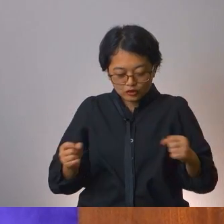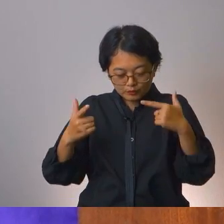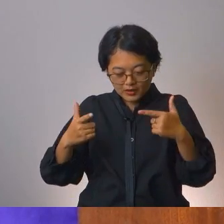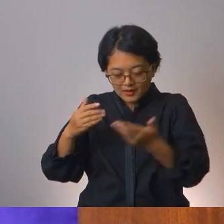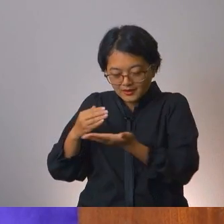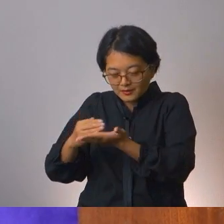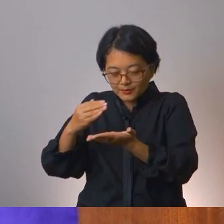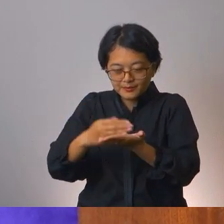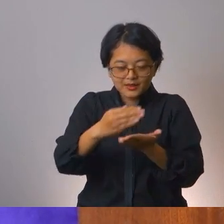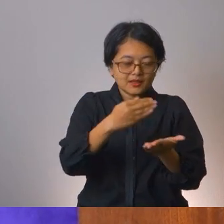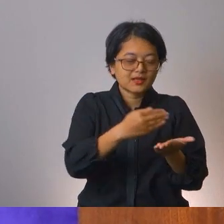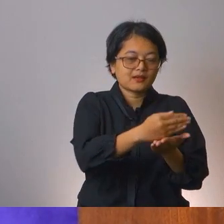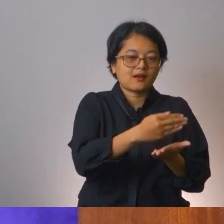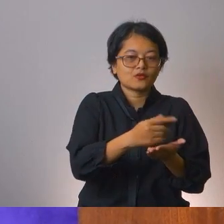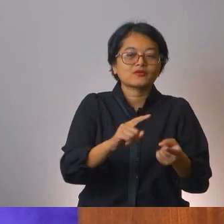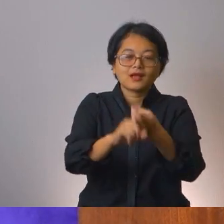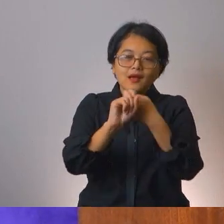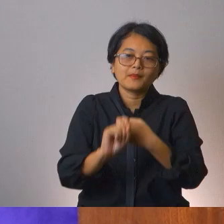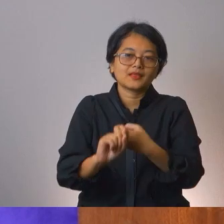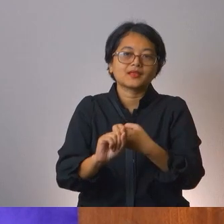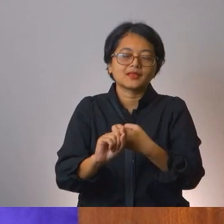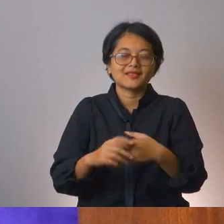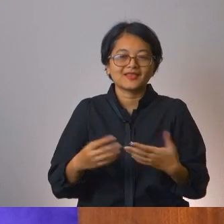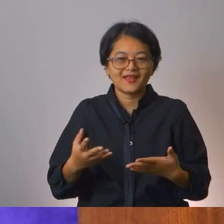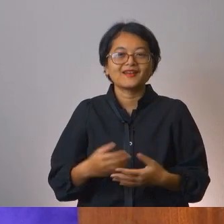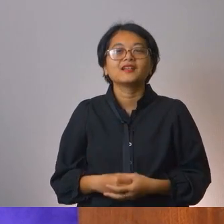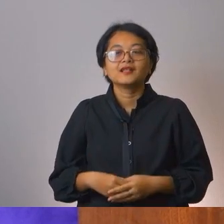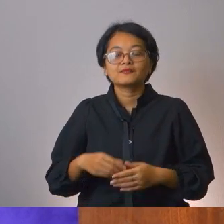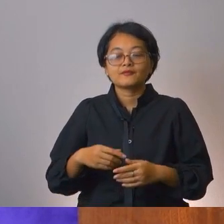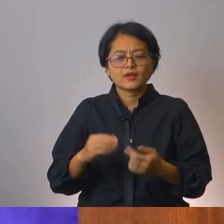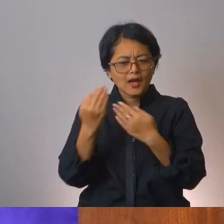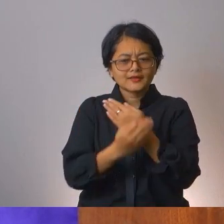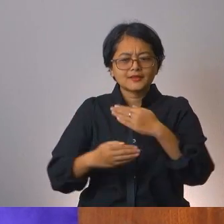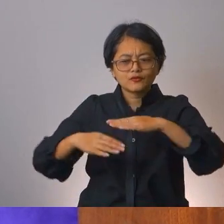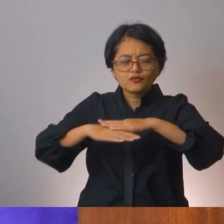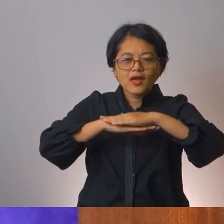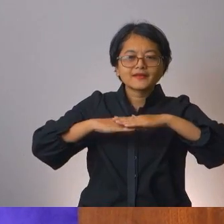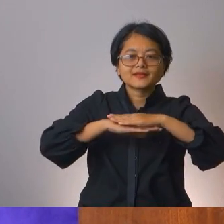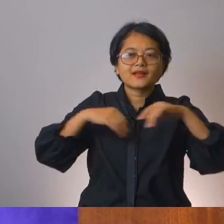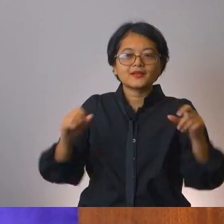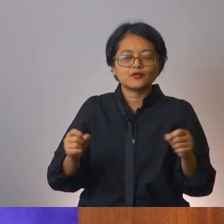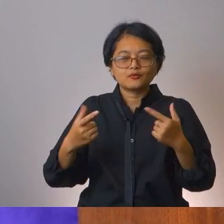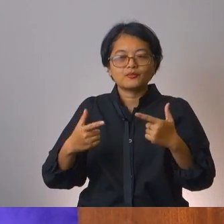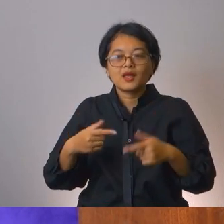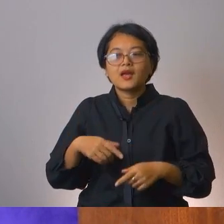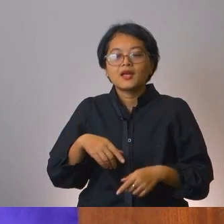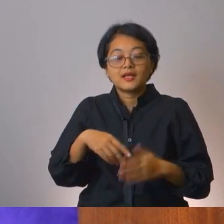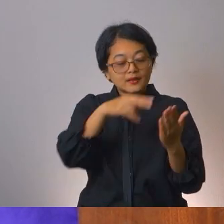itu sendiri. Pembacaan ini mengajak kita melihat persahabatan Yesus dan para